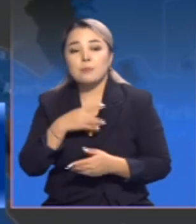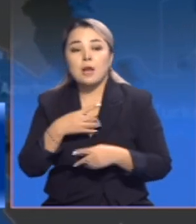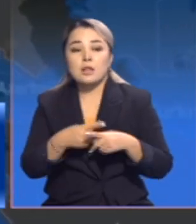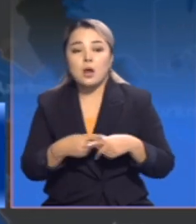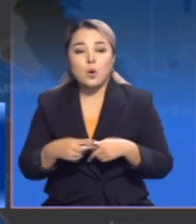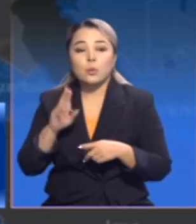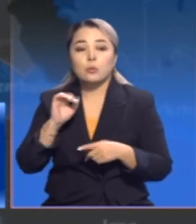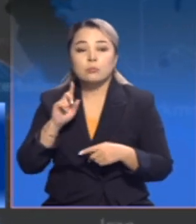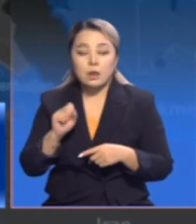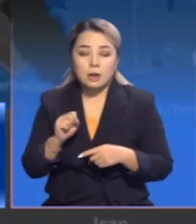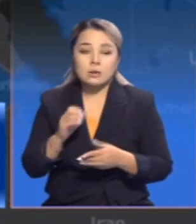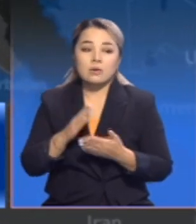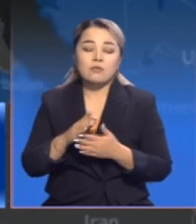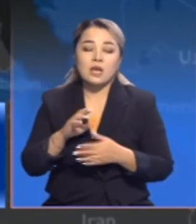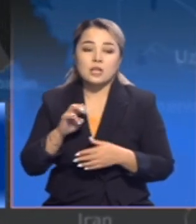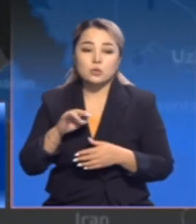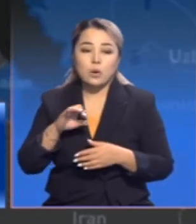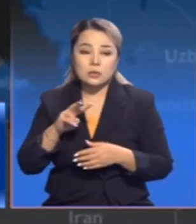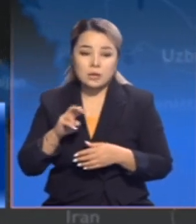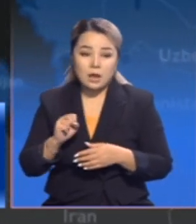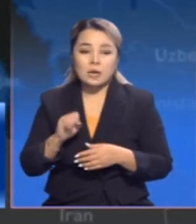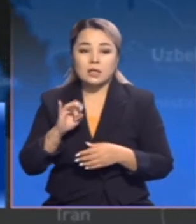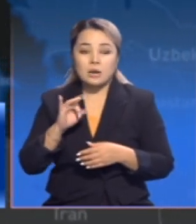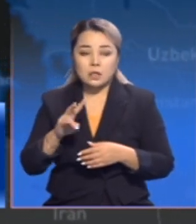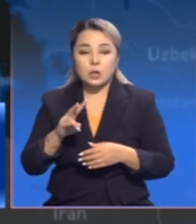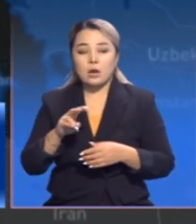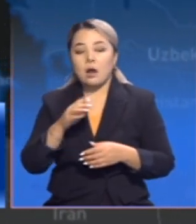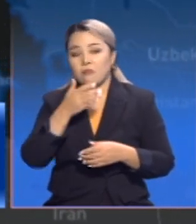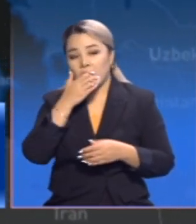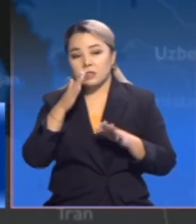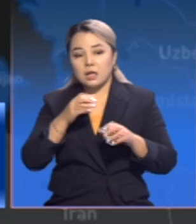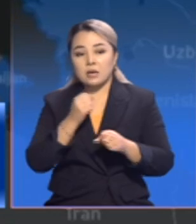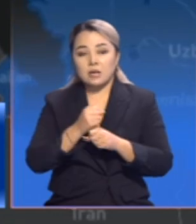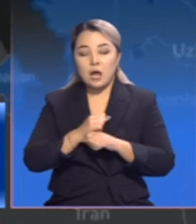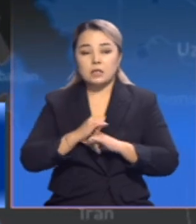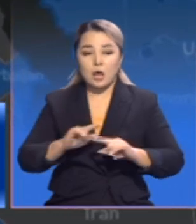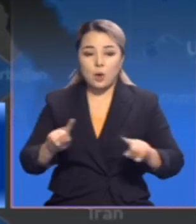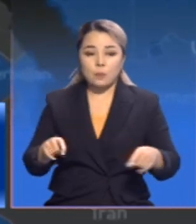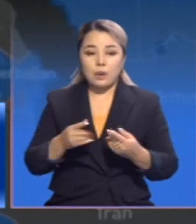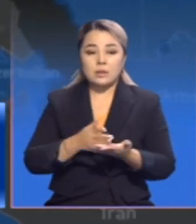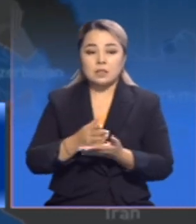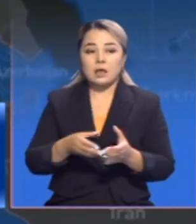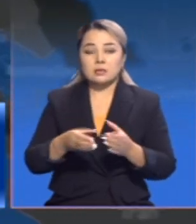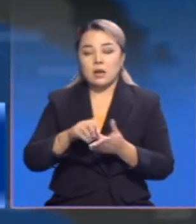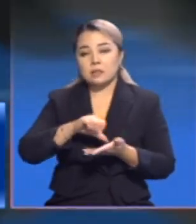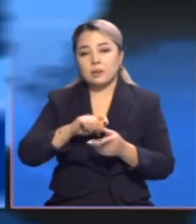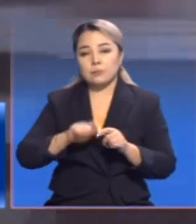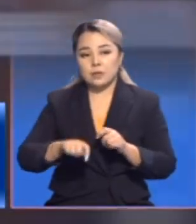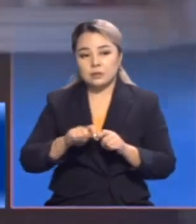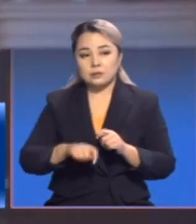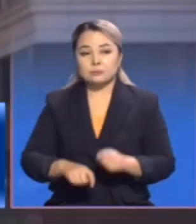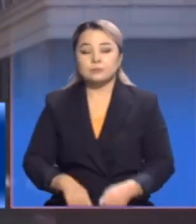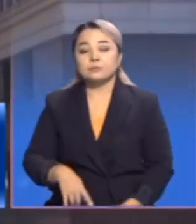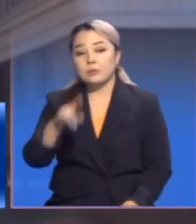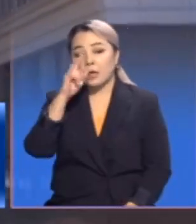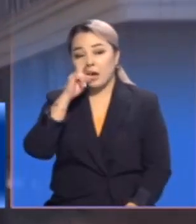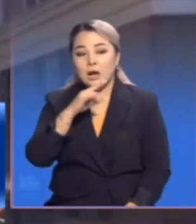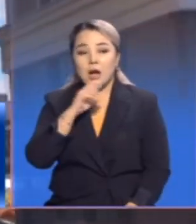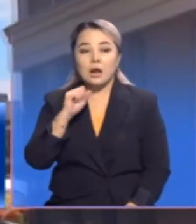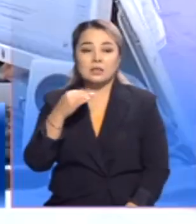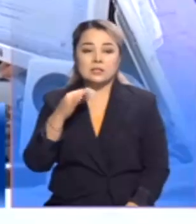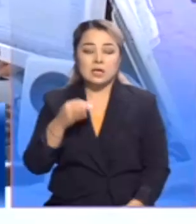Беларусь, Куба, Венесуэла, Иран және Ауғанстан. Цифрлық өркениет саясатпен сабақтас. Қазақстандағы